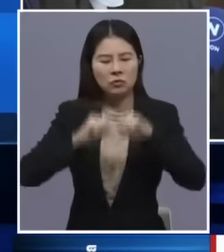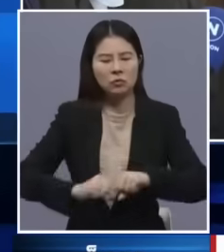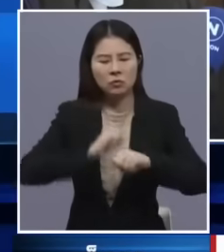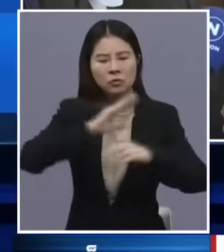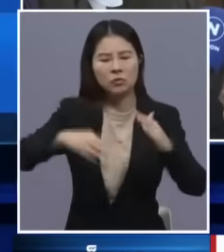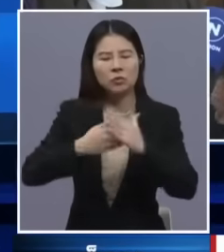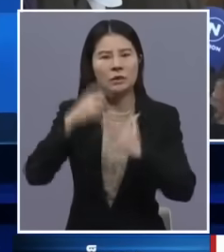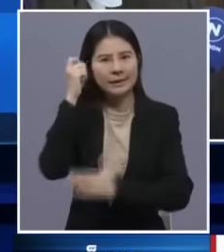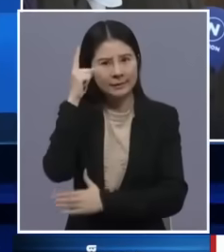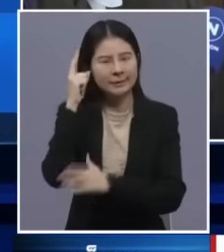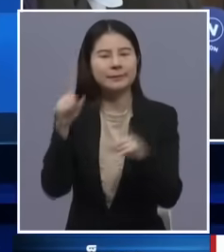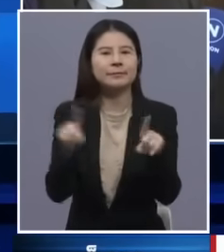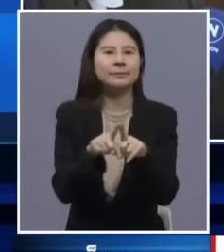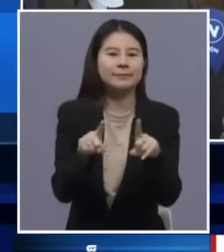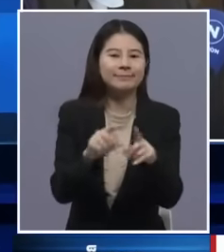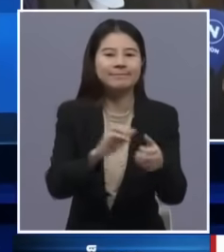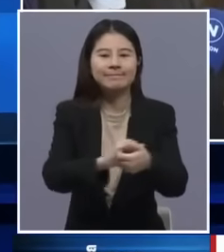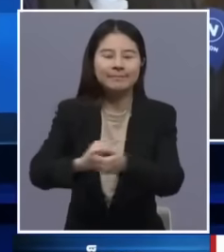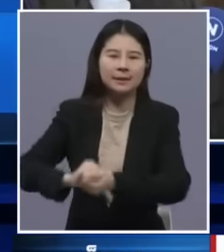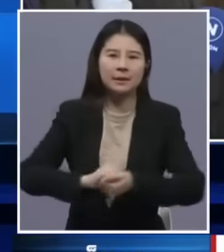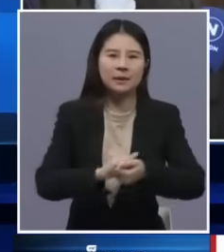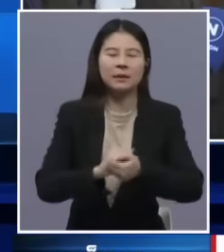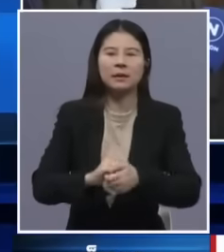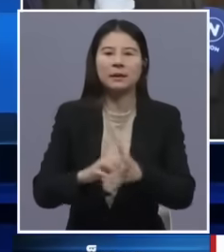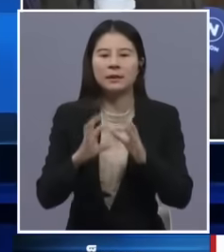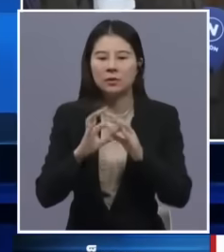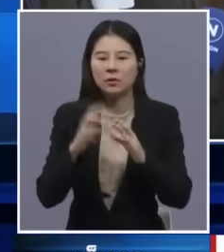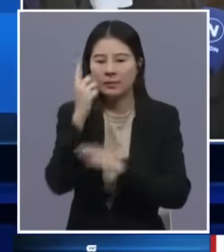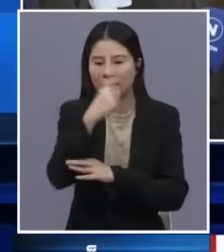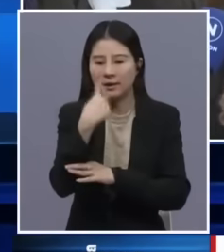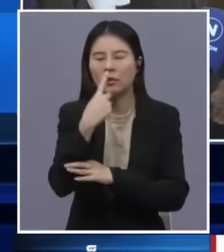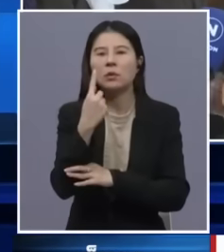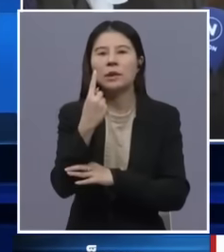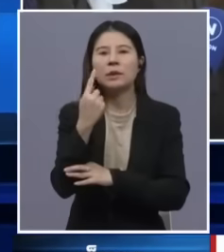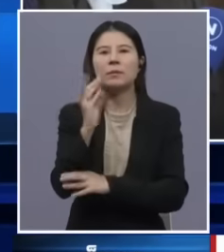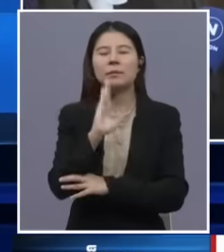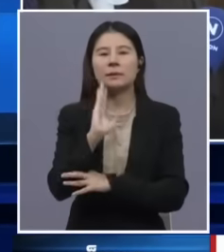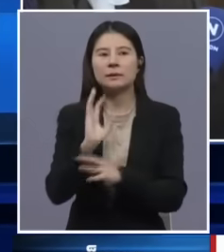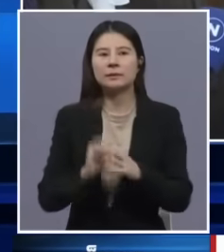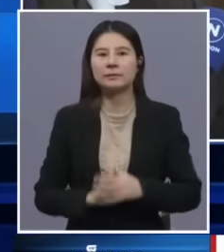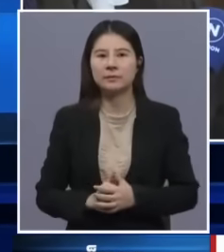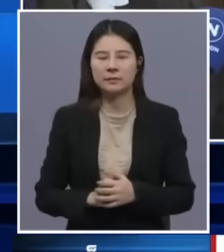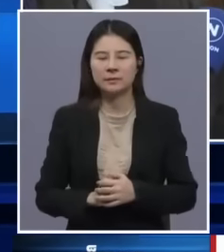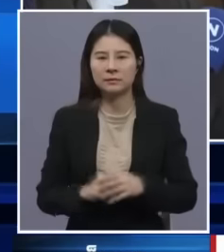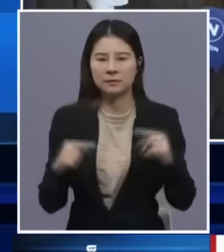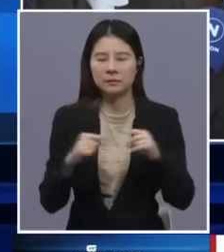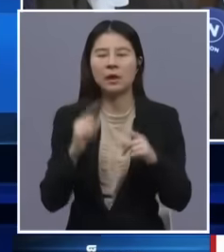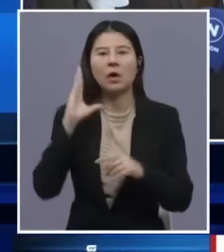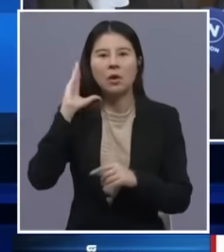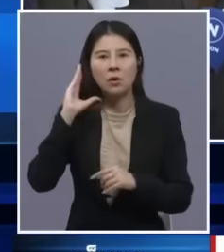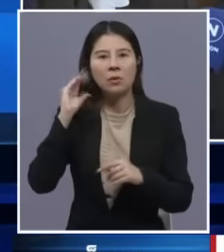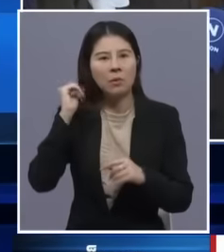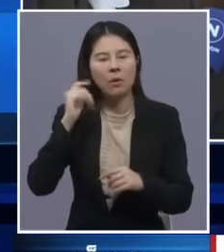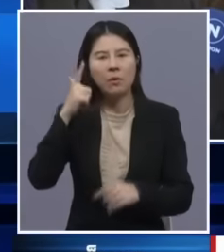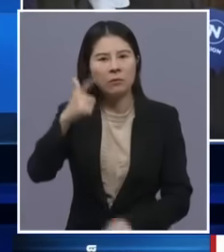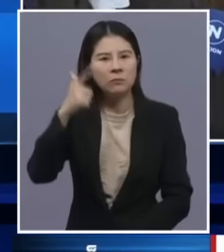ามว่าเรื่องนี้จะเป็นการโฟกัสที่คนใดคนหนึ่งหรือไม่คุณอุ้งอิงบอกเลยนะคะไม่อยู่แล้วอย่างกรณีของคุณพ่อคิ